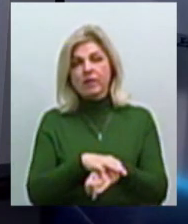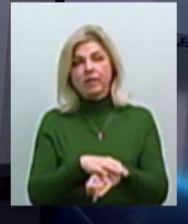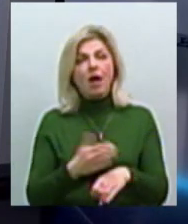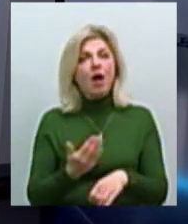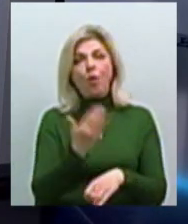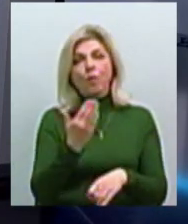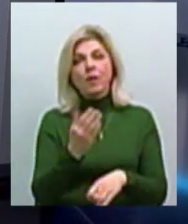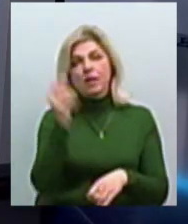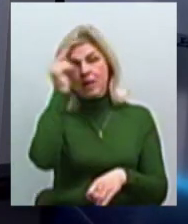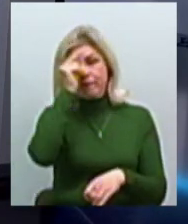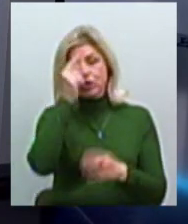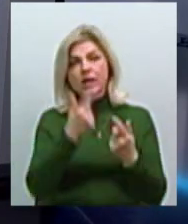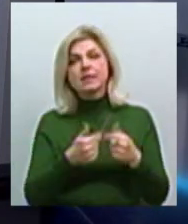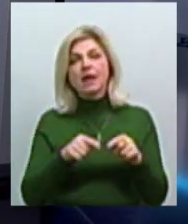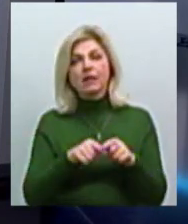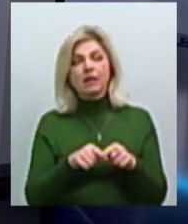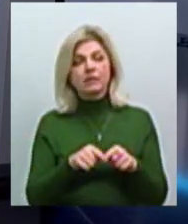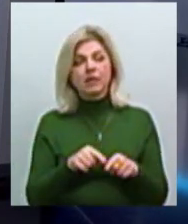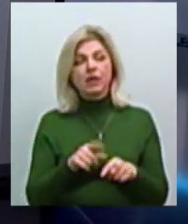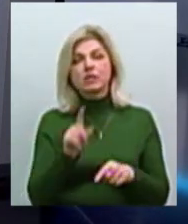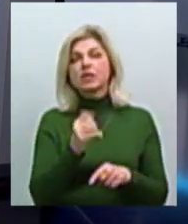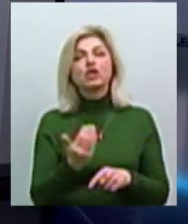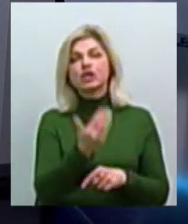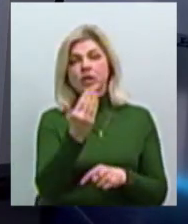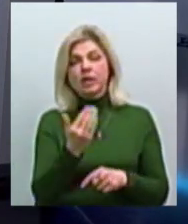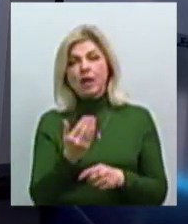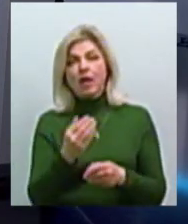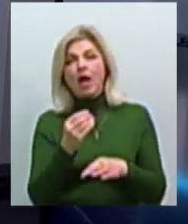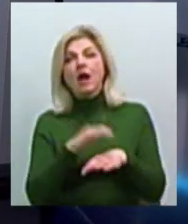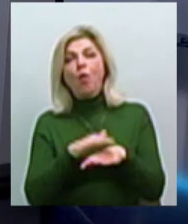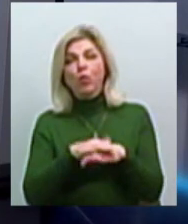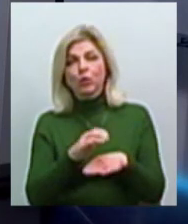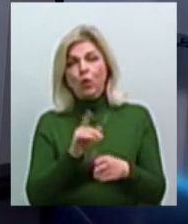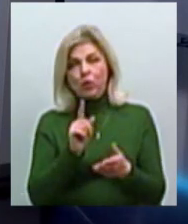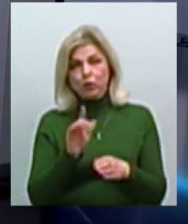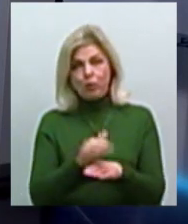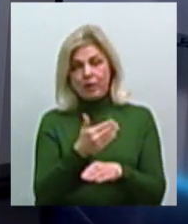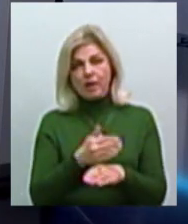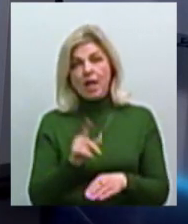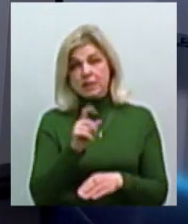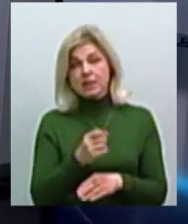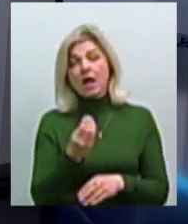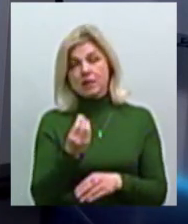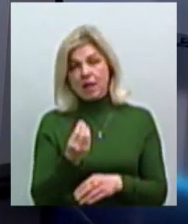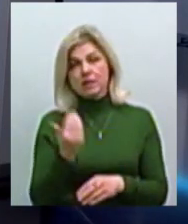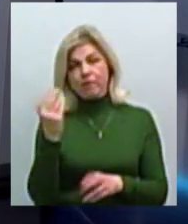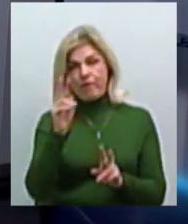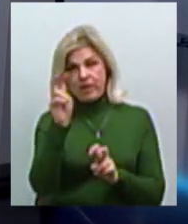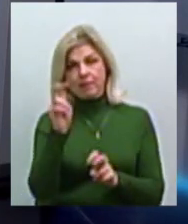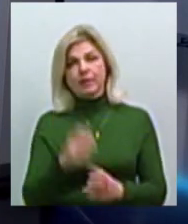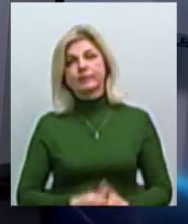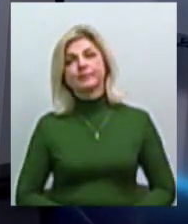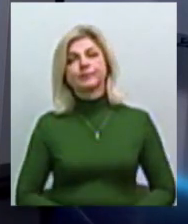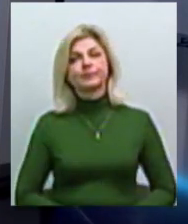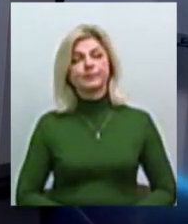якомусь навчальному закладі, за чий рахунок вони будуть усунені? За рахунок підрядника. Підрядника, все